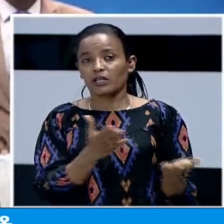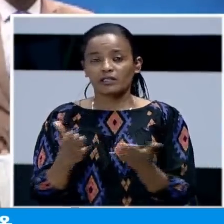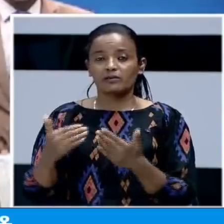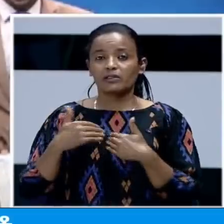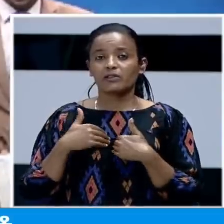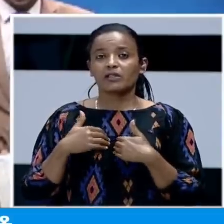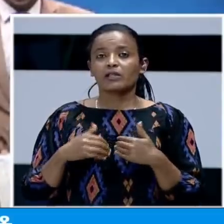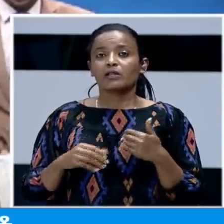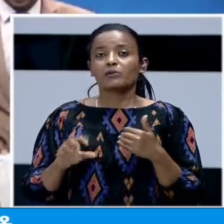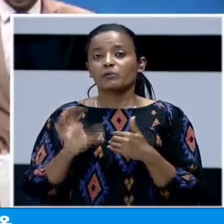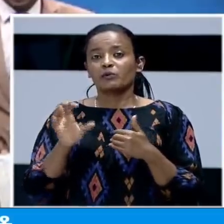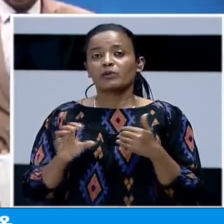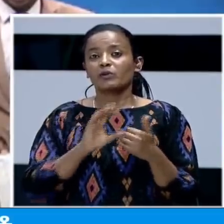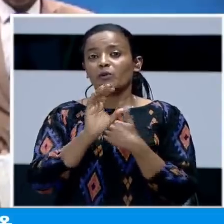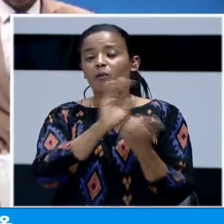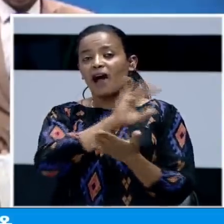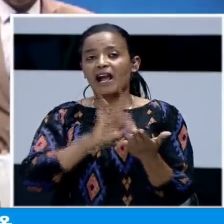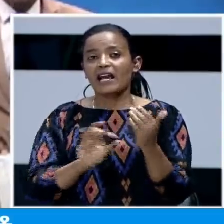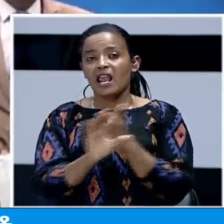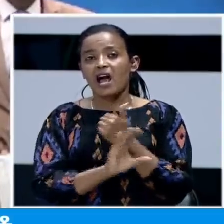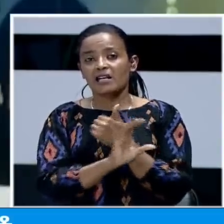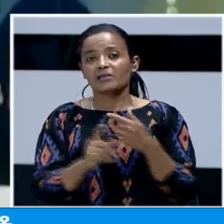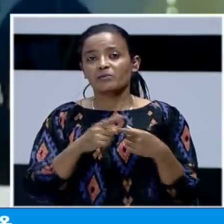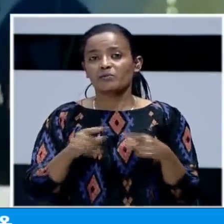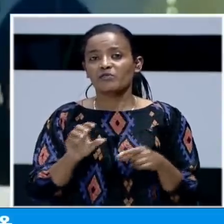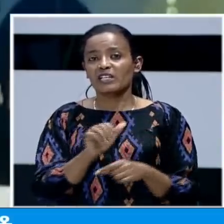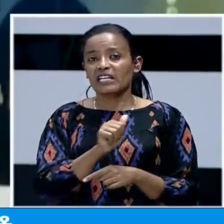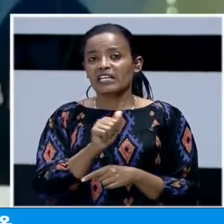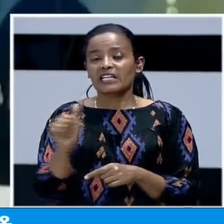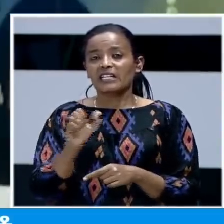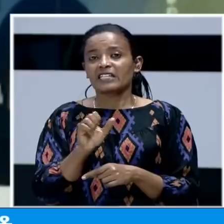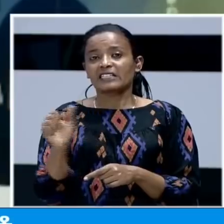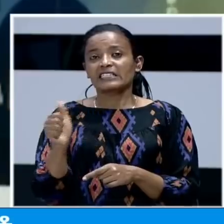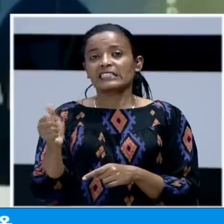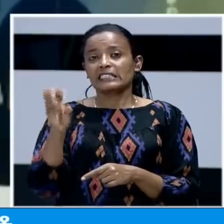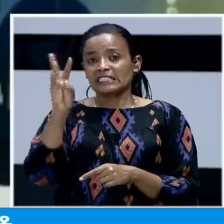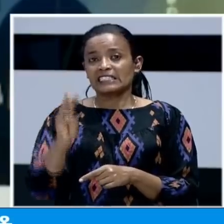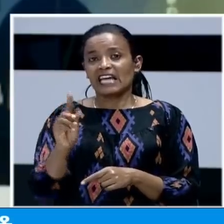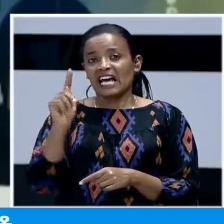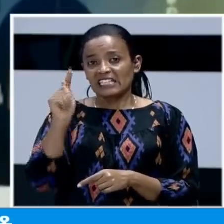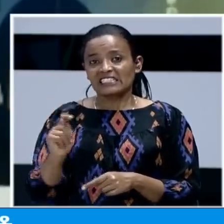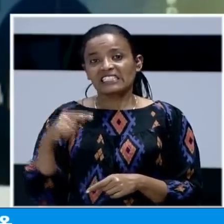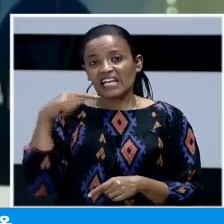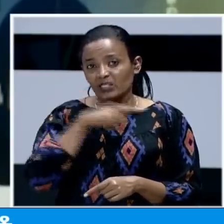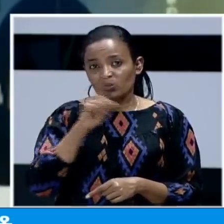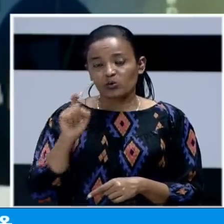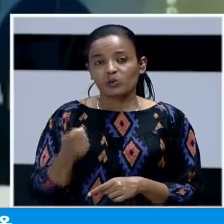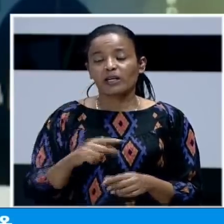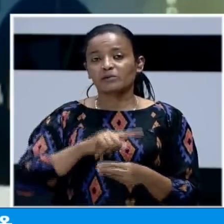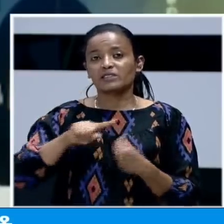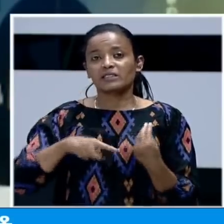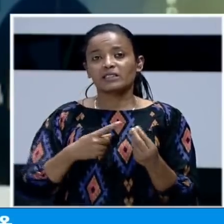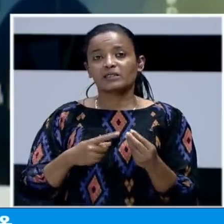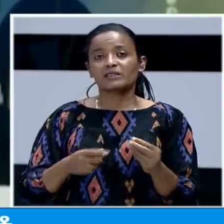اللونا بميداتات ما اخر حاجر بحلفين بإساءات استفن نوغنا كاب حق ازرحاقا ابزي كبابي نزلو